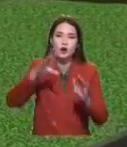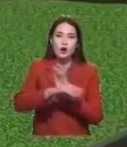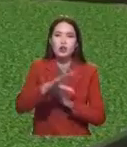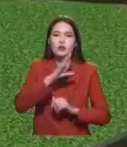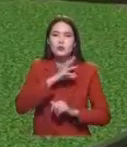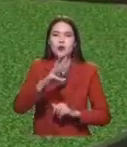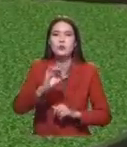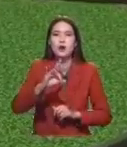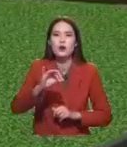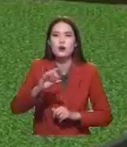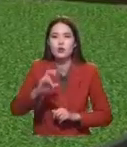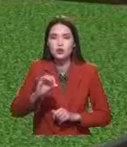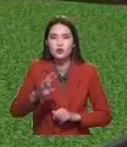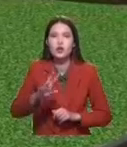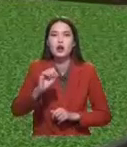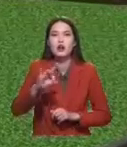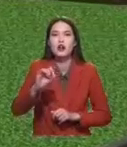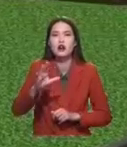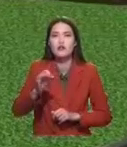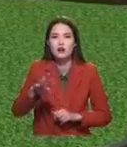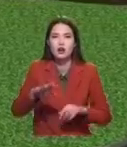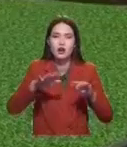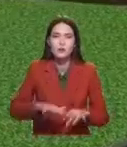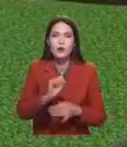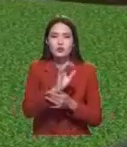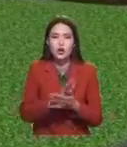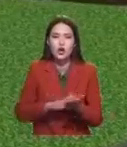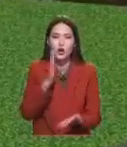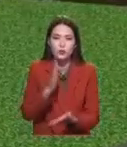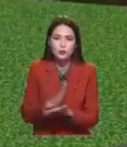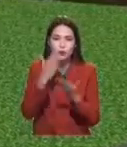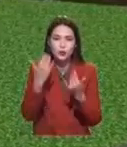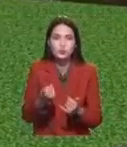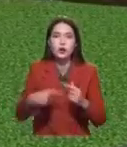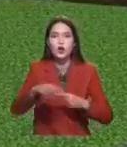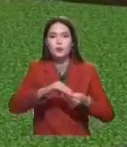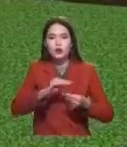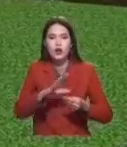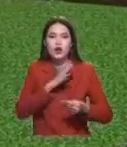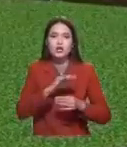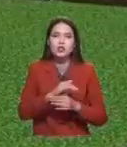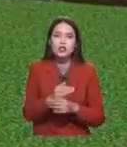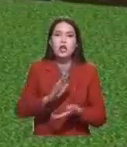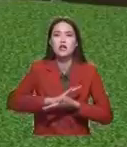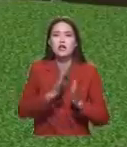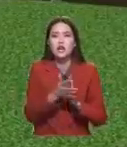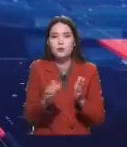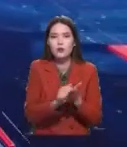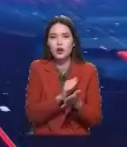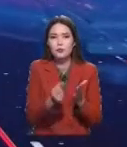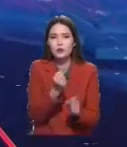Мауриньо мансабын Сауд Арабиясында жалғастырады. Бас бапкерге қалтасын қалыңдататындай келісімшарт жасалды